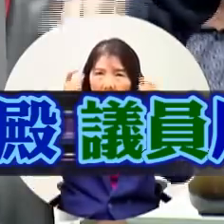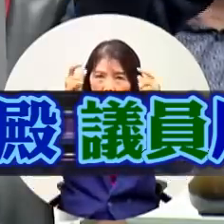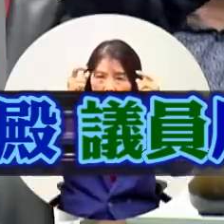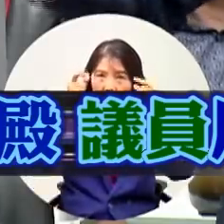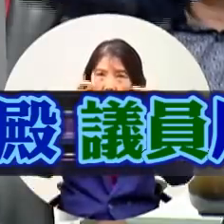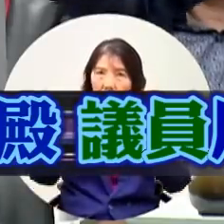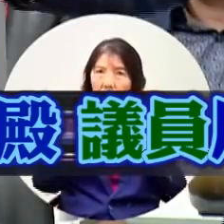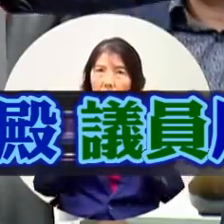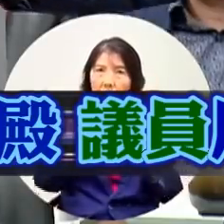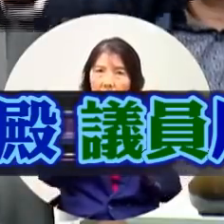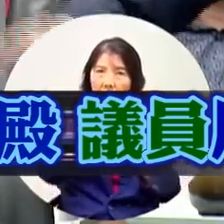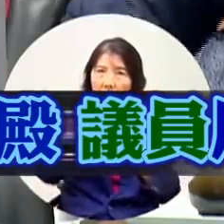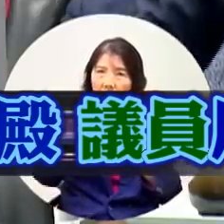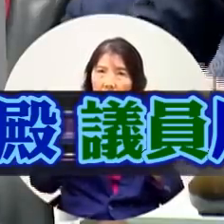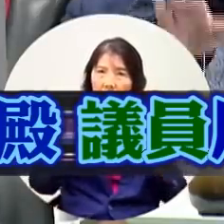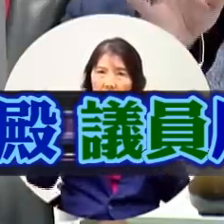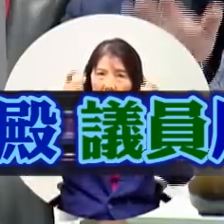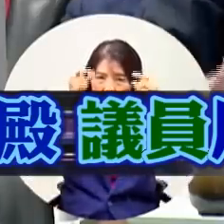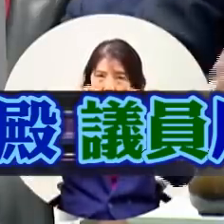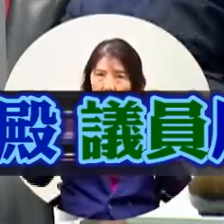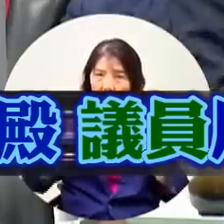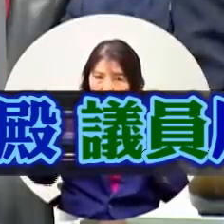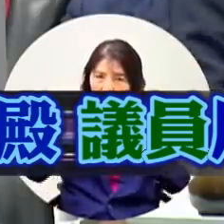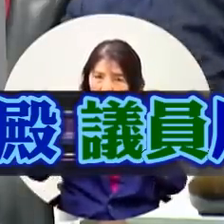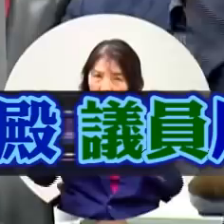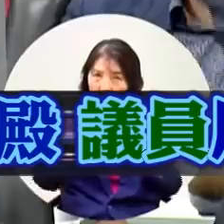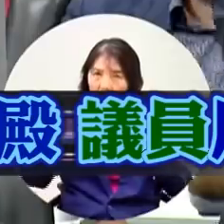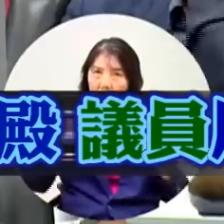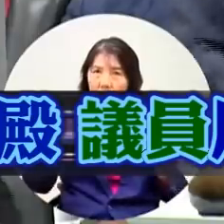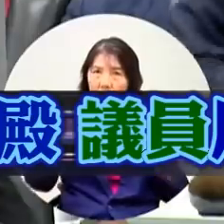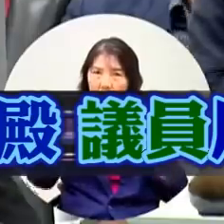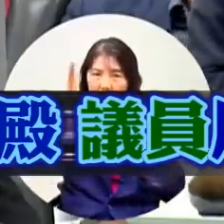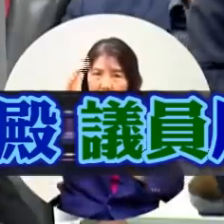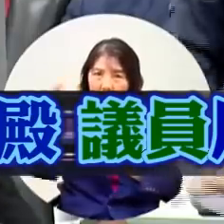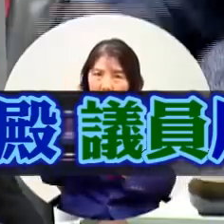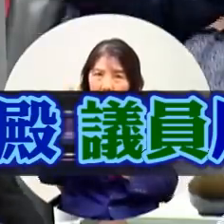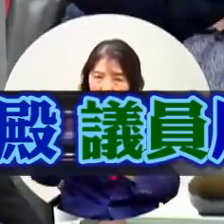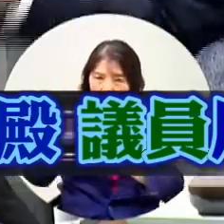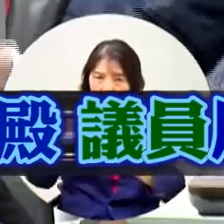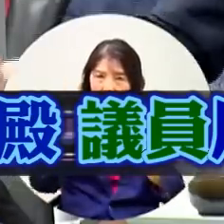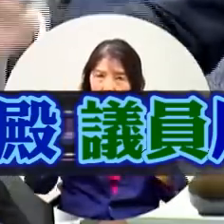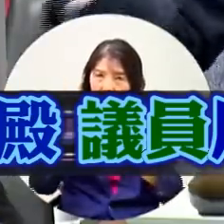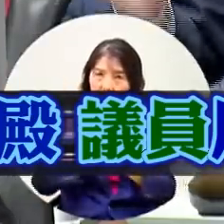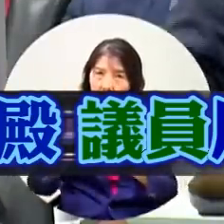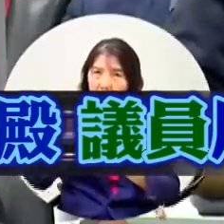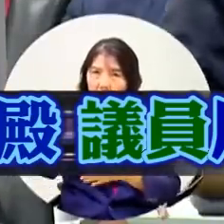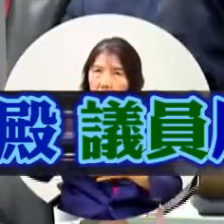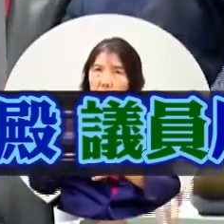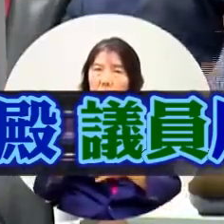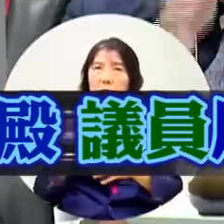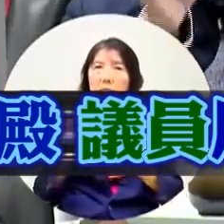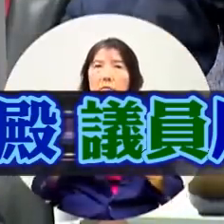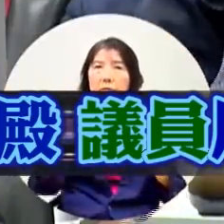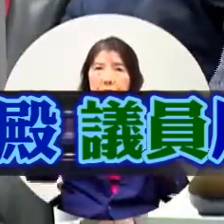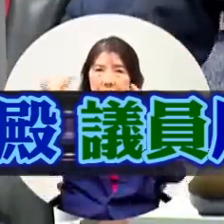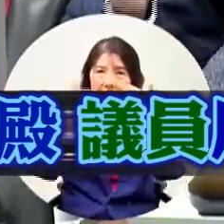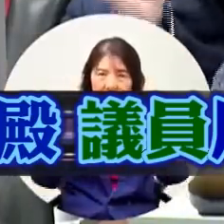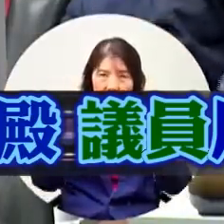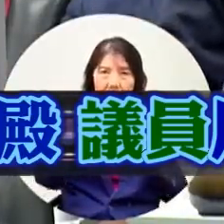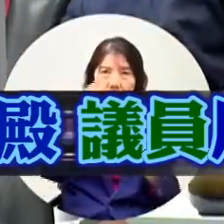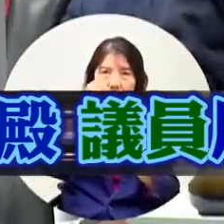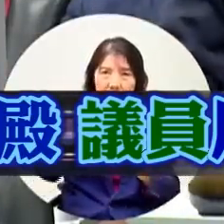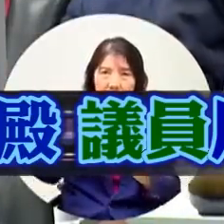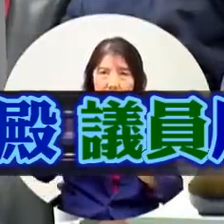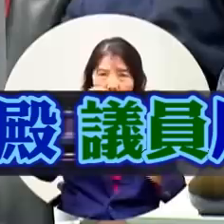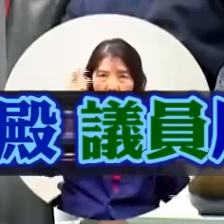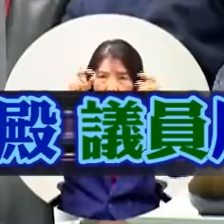生，预计5年的时间，只要市府积极一点把这事情解决，大家就愿意来投资了。因为现在